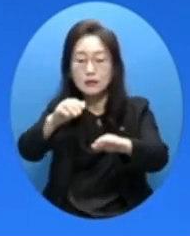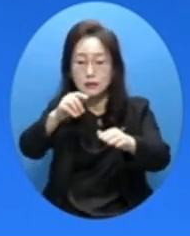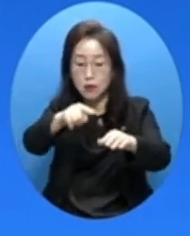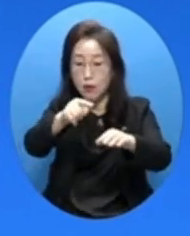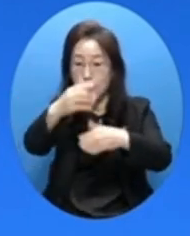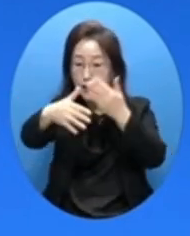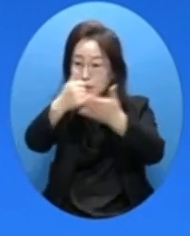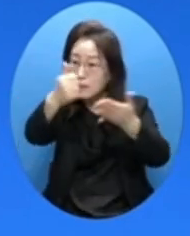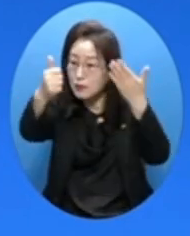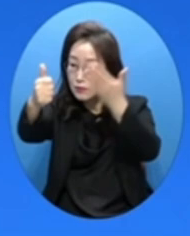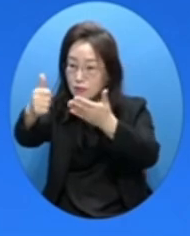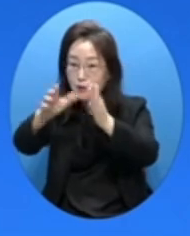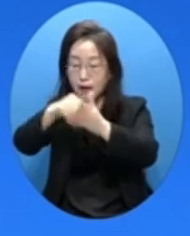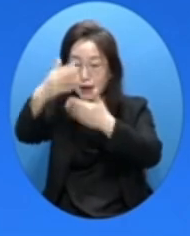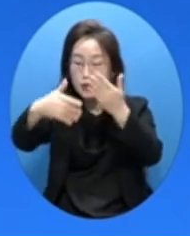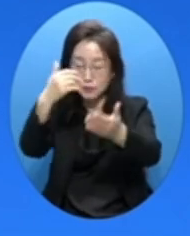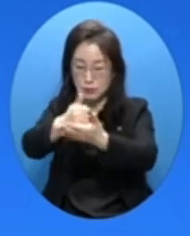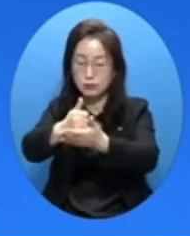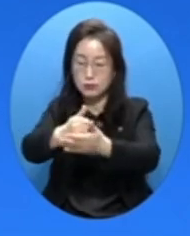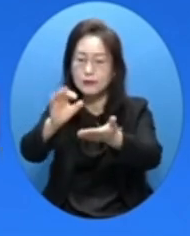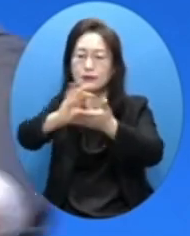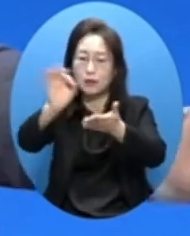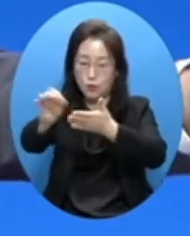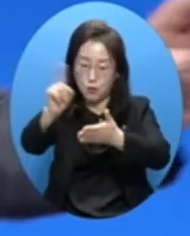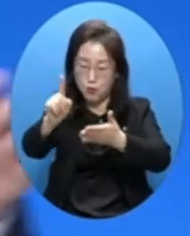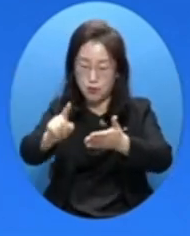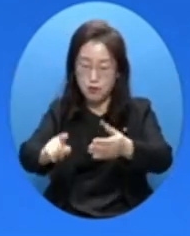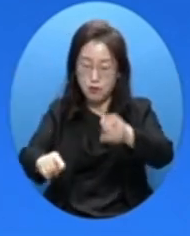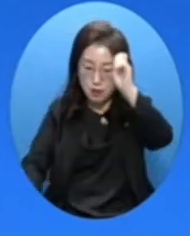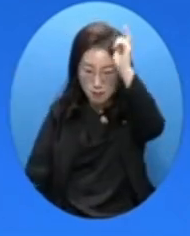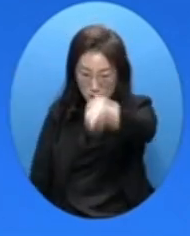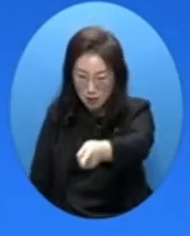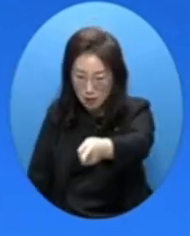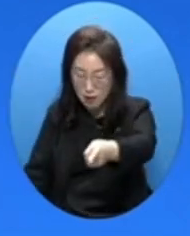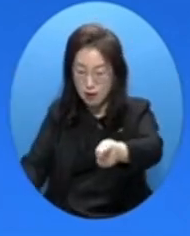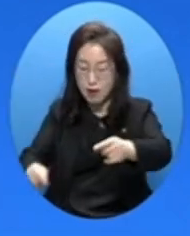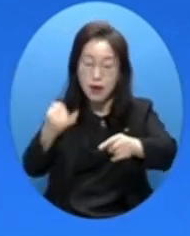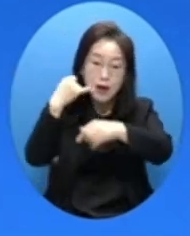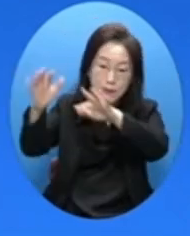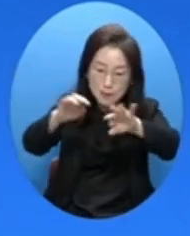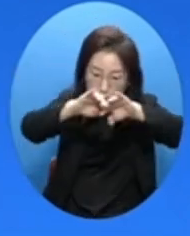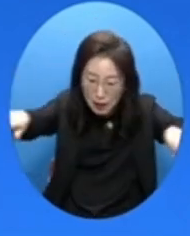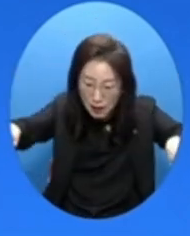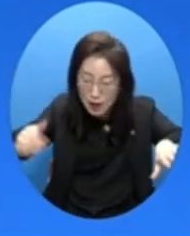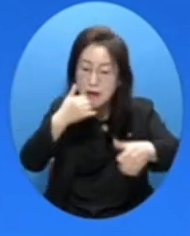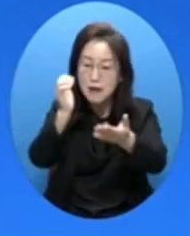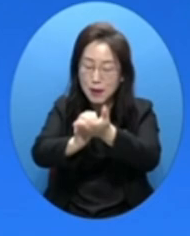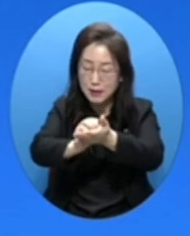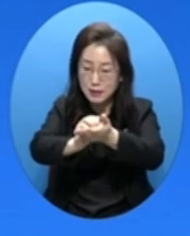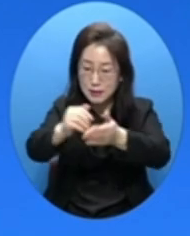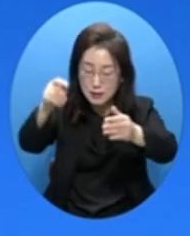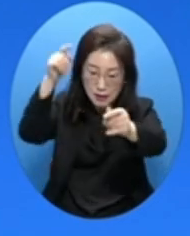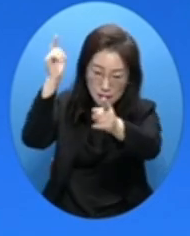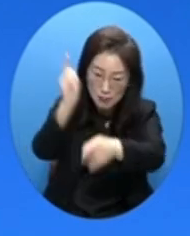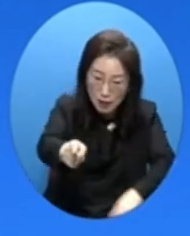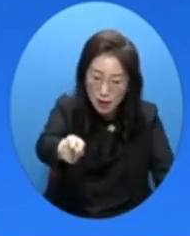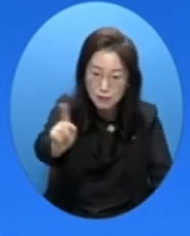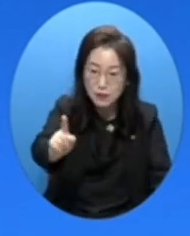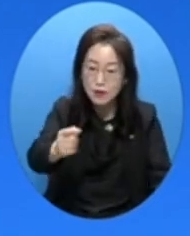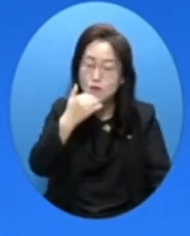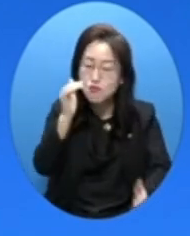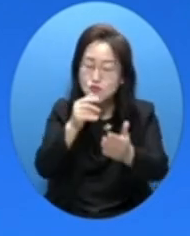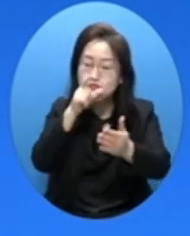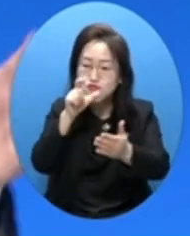주어서 그 지팡이로 바다를 가릴 때 바다가 갈라지고 바위를 칠 때 물이 터져나오는 놀라운 기적이 나타나게 되었던